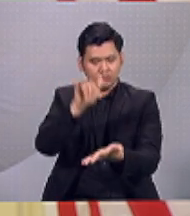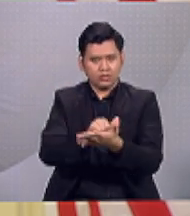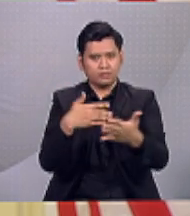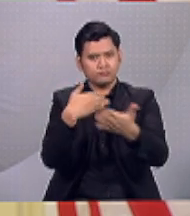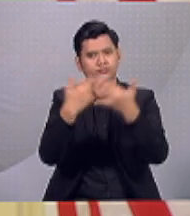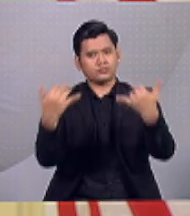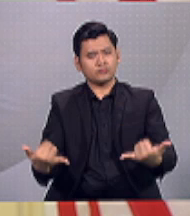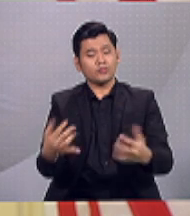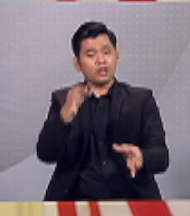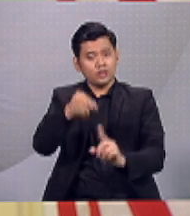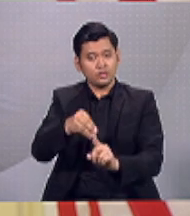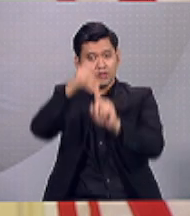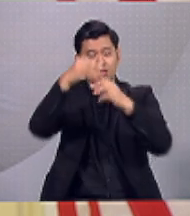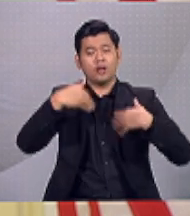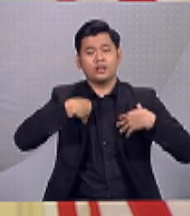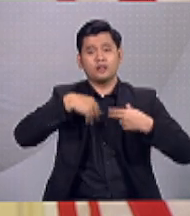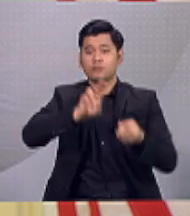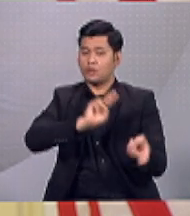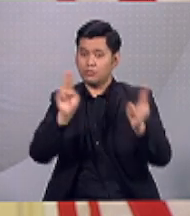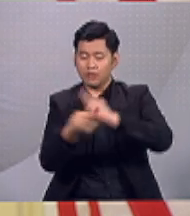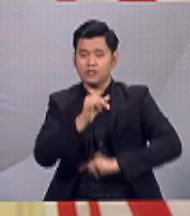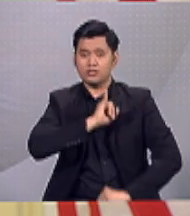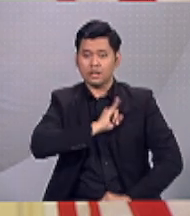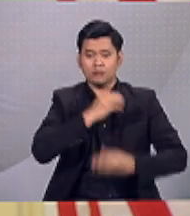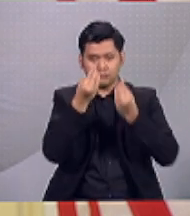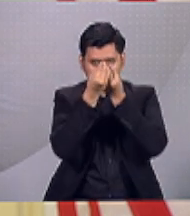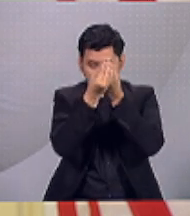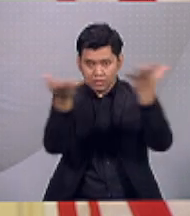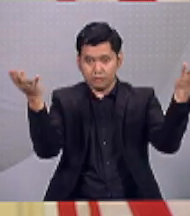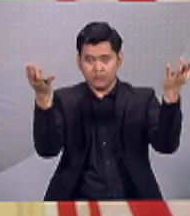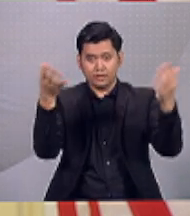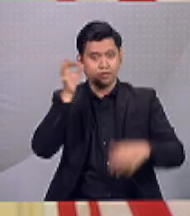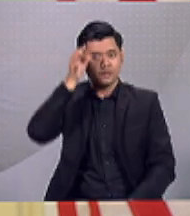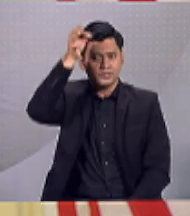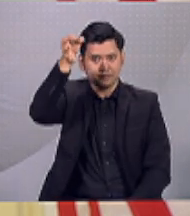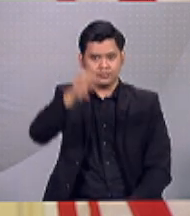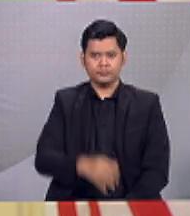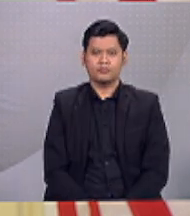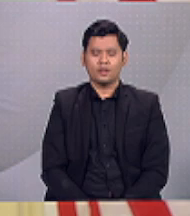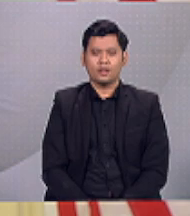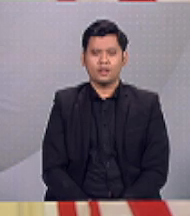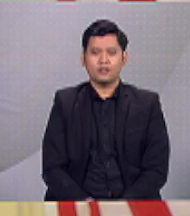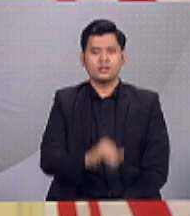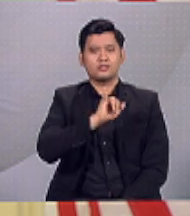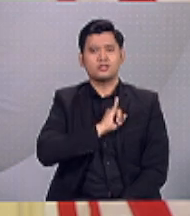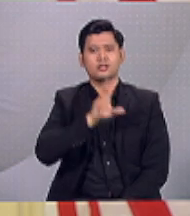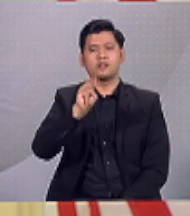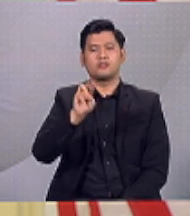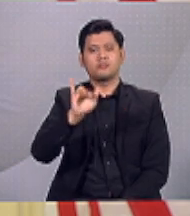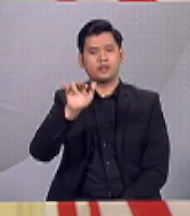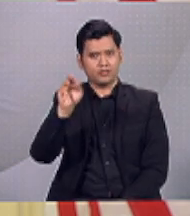ada perubahan akan datang, saya akan umumkan akan datang. Silakan. Okey, Datuk Seri, saya Maria dari